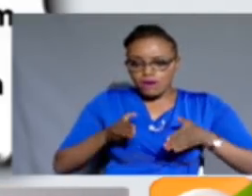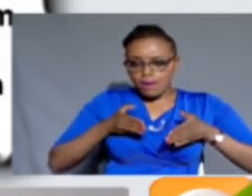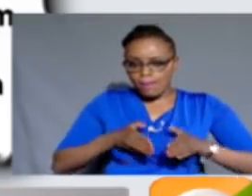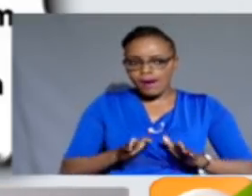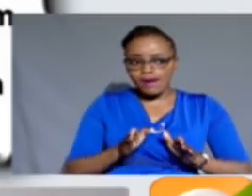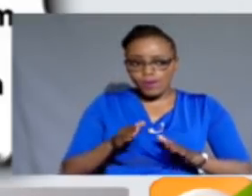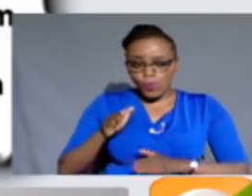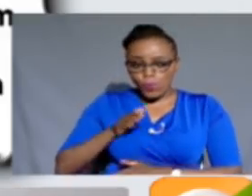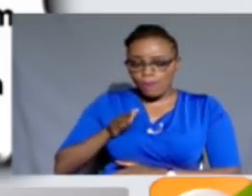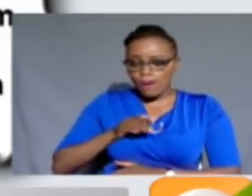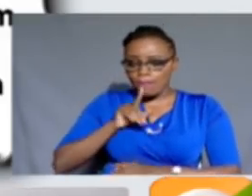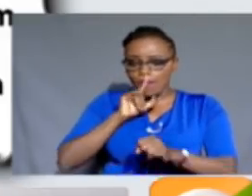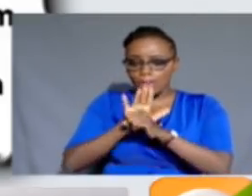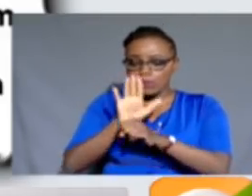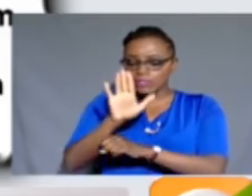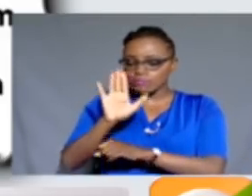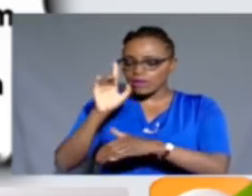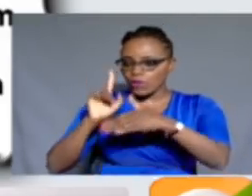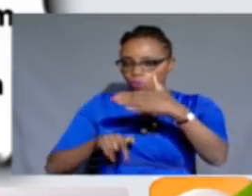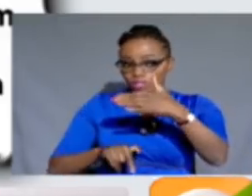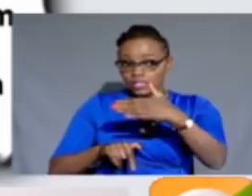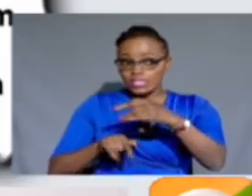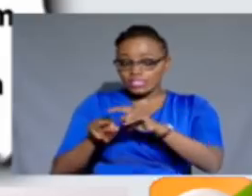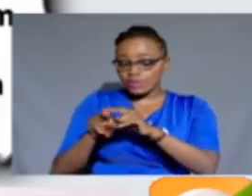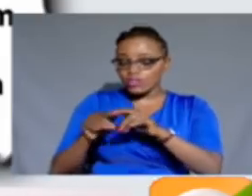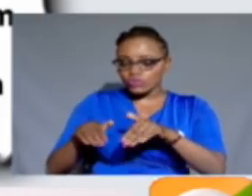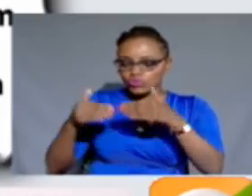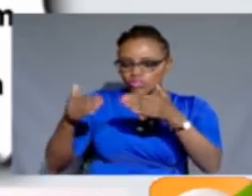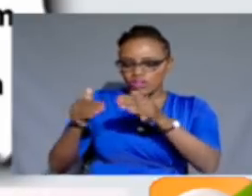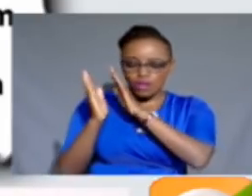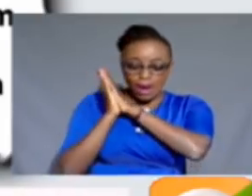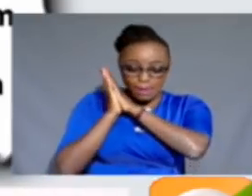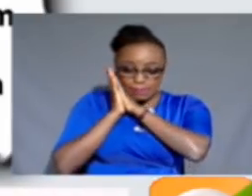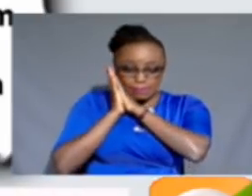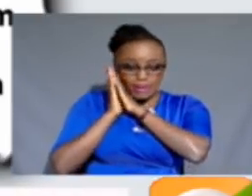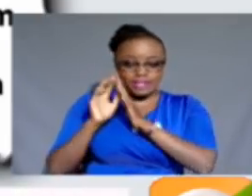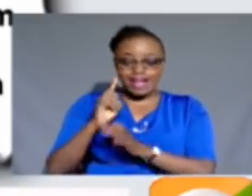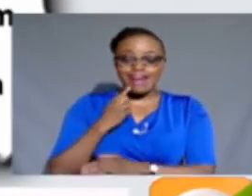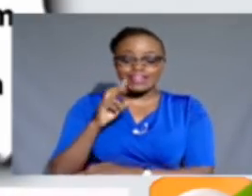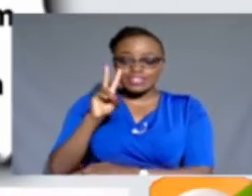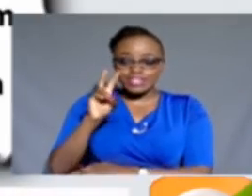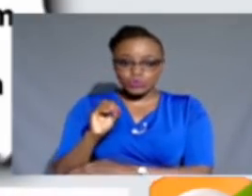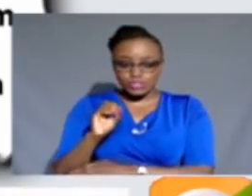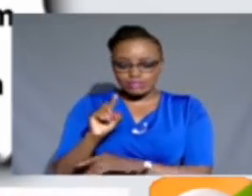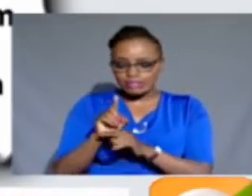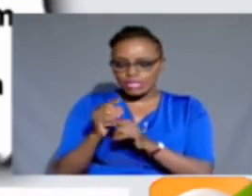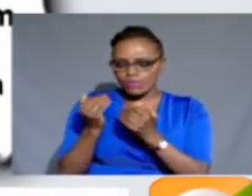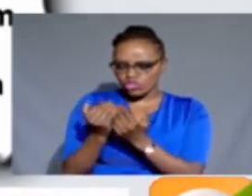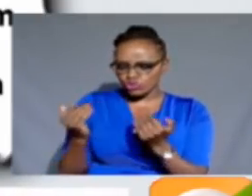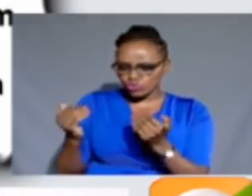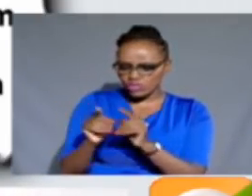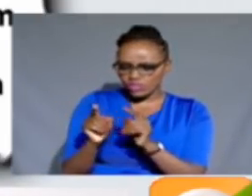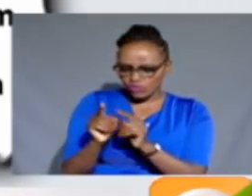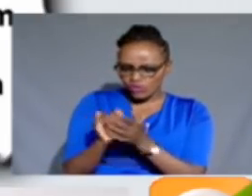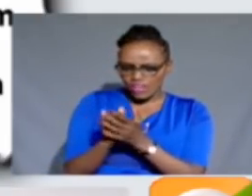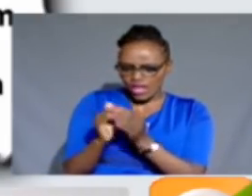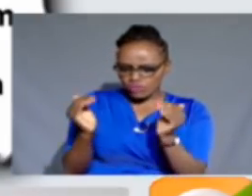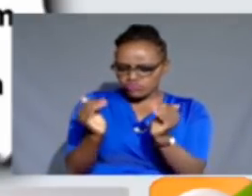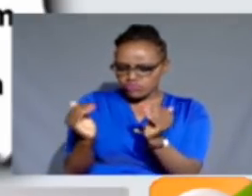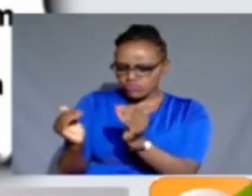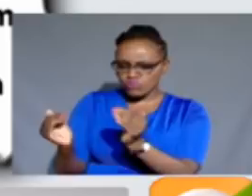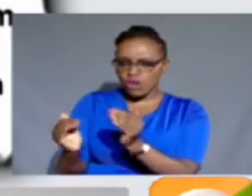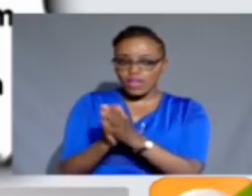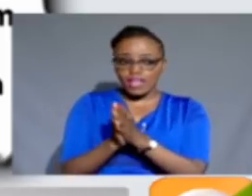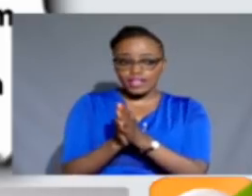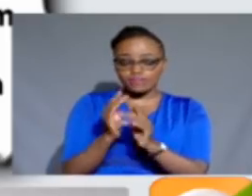mama, ahadi yake ikiwa kuweka vitanda 120, chumba cha watoto na vitamizi, pamoja